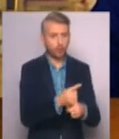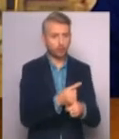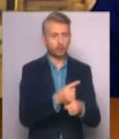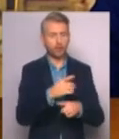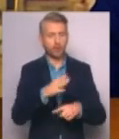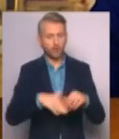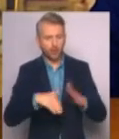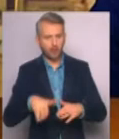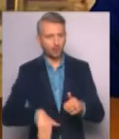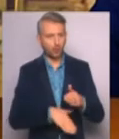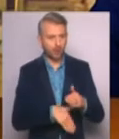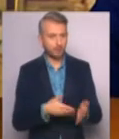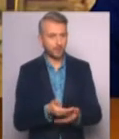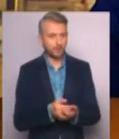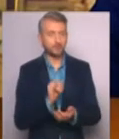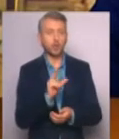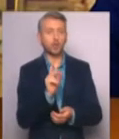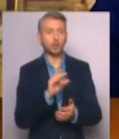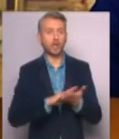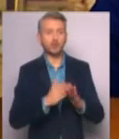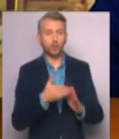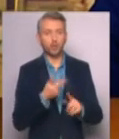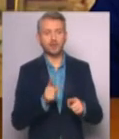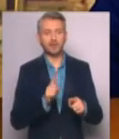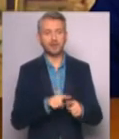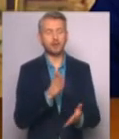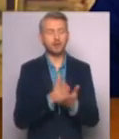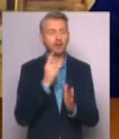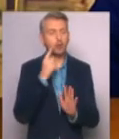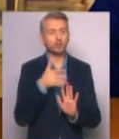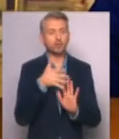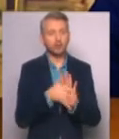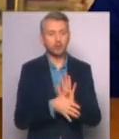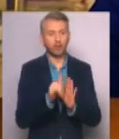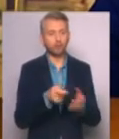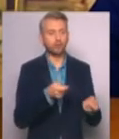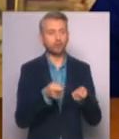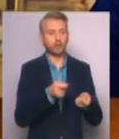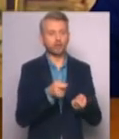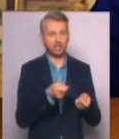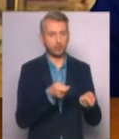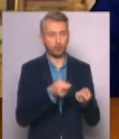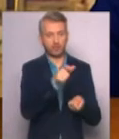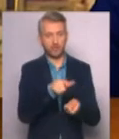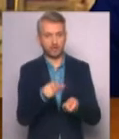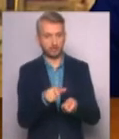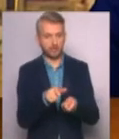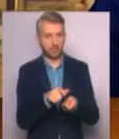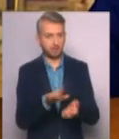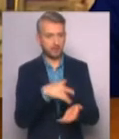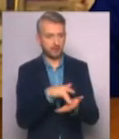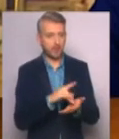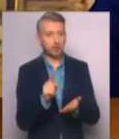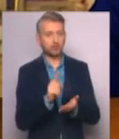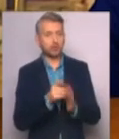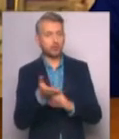руками буквально. І друга ситуація – це є розуміння у управлінців міста, виконавчої гілки влади, що це